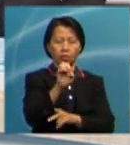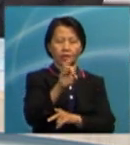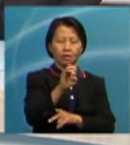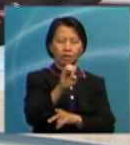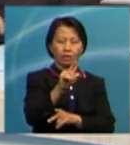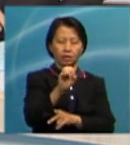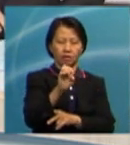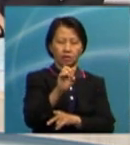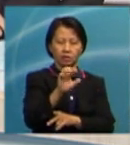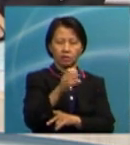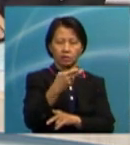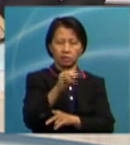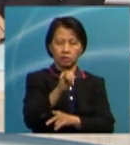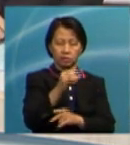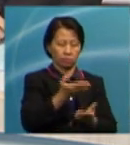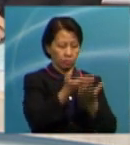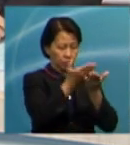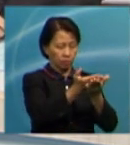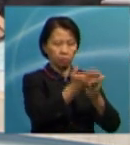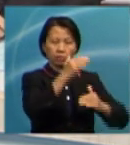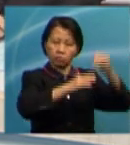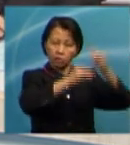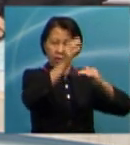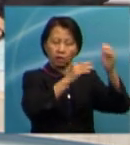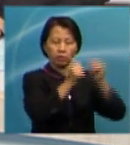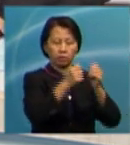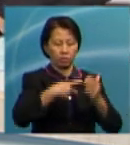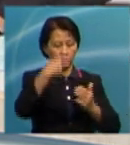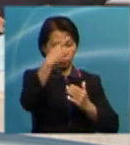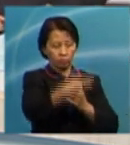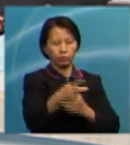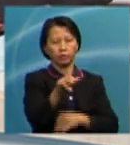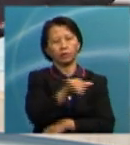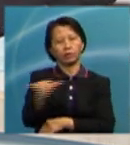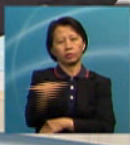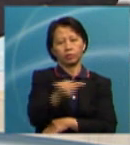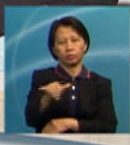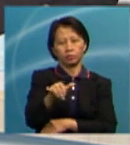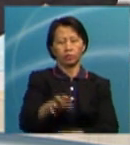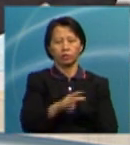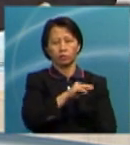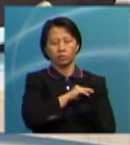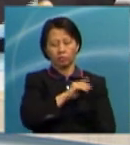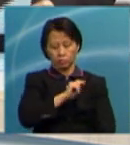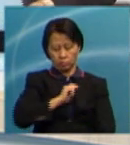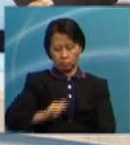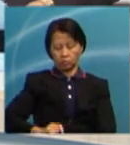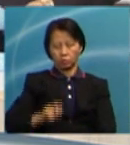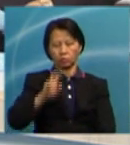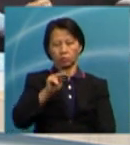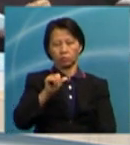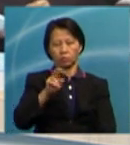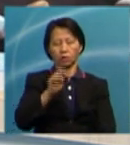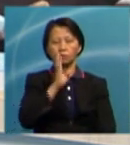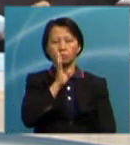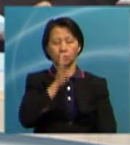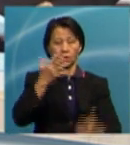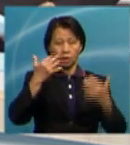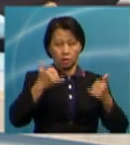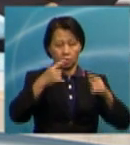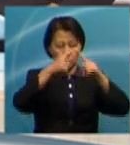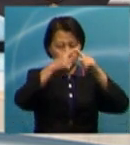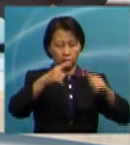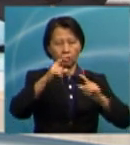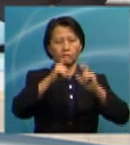lembah pantai yang dicadangkan agar dibangunkan dengan projek yang sama menterinya Datuk Seri tengku adenan tengku mansor berkata ketika ini